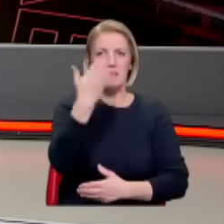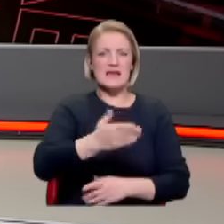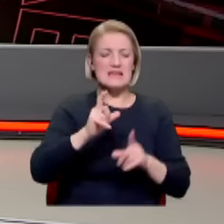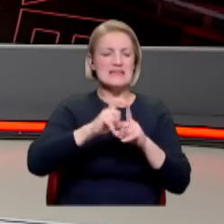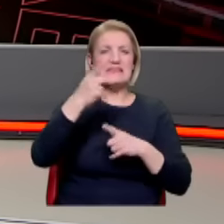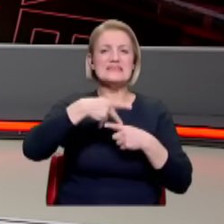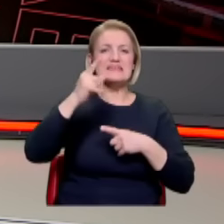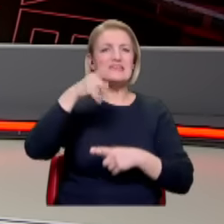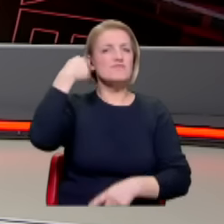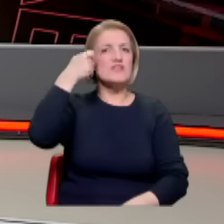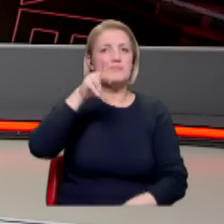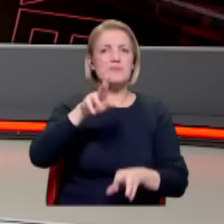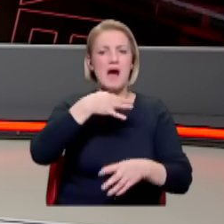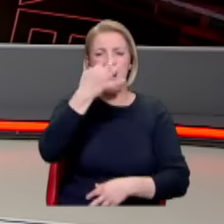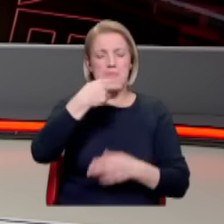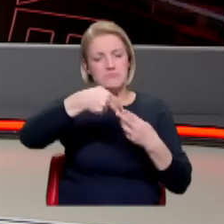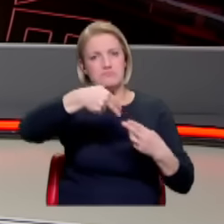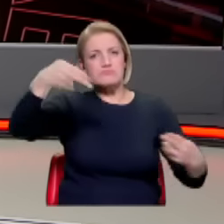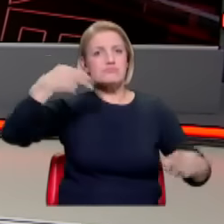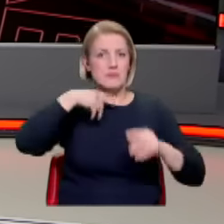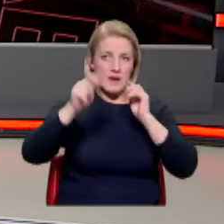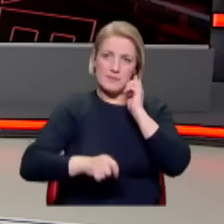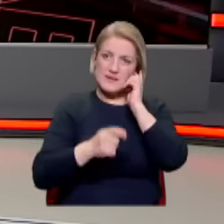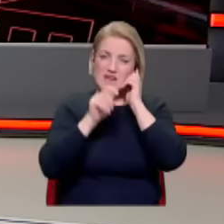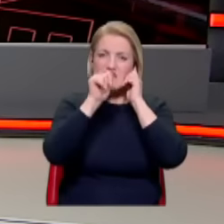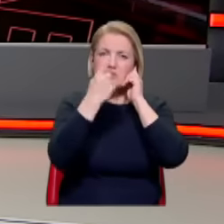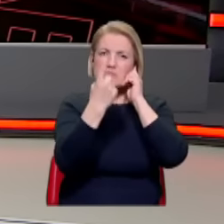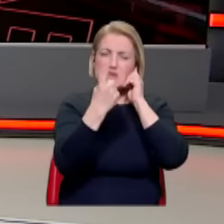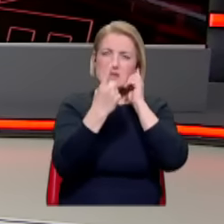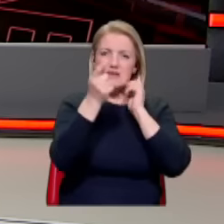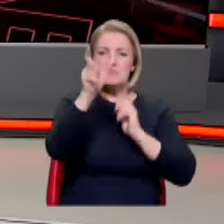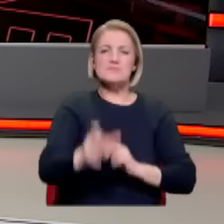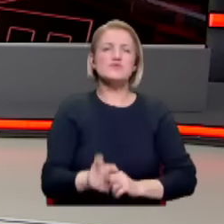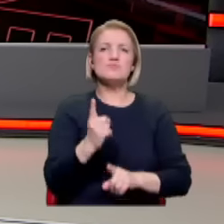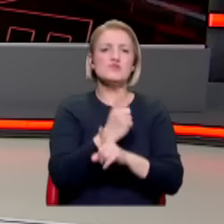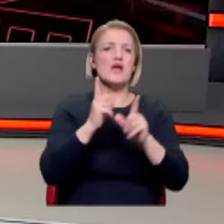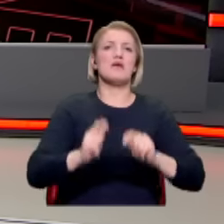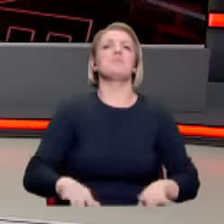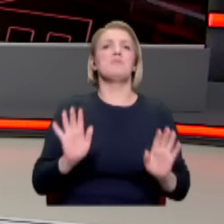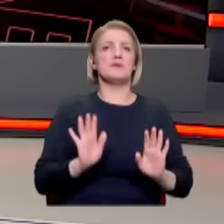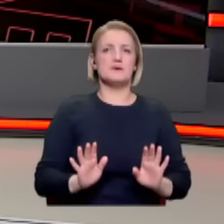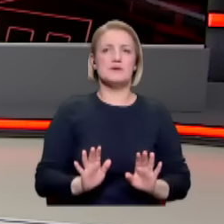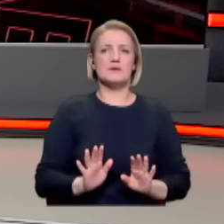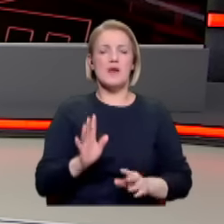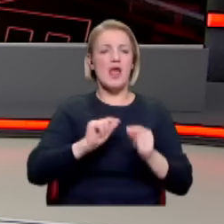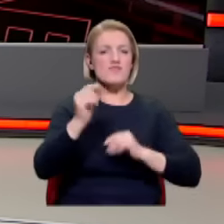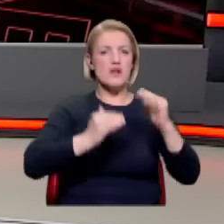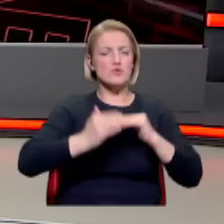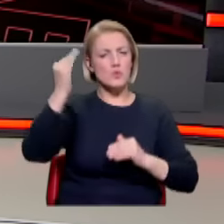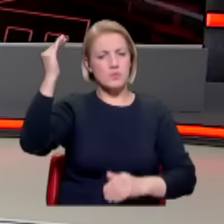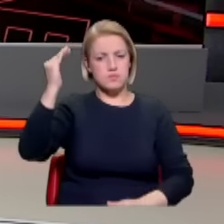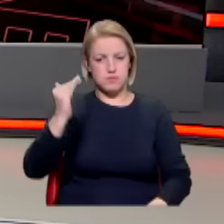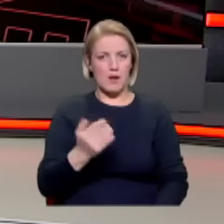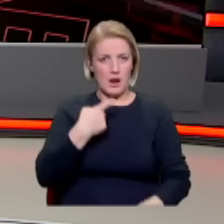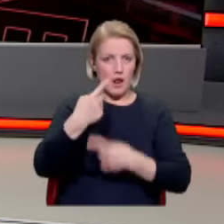Dizi yaptık. Haber dizisi yaptık. Hiçbiri için hiçbir şey yapılmadı. Enflasyon düşüyor